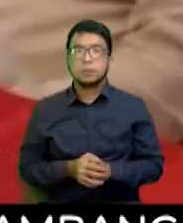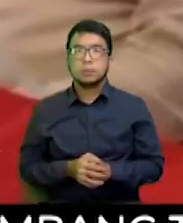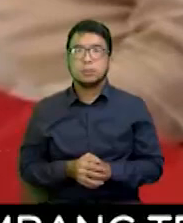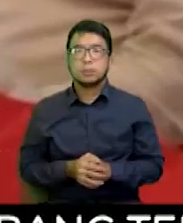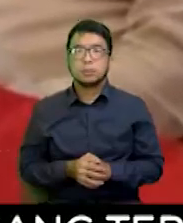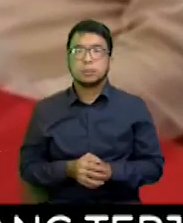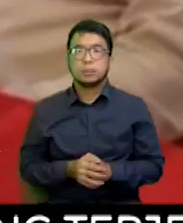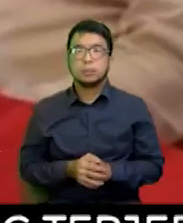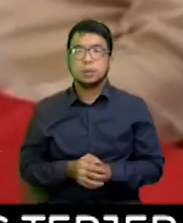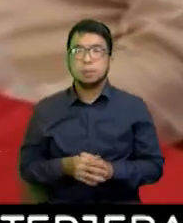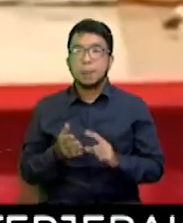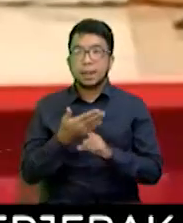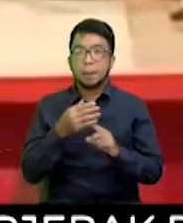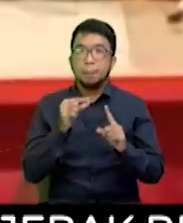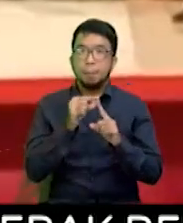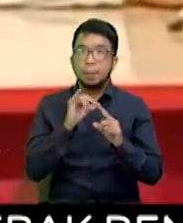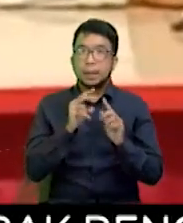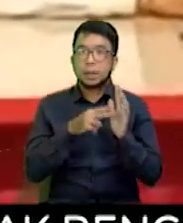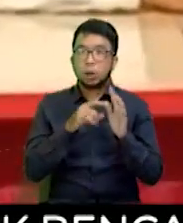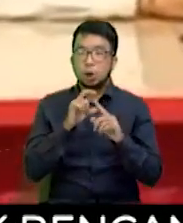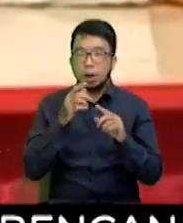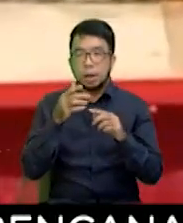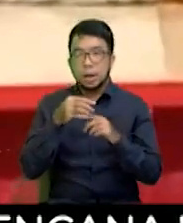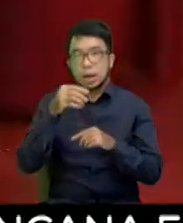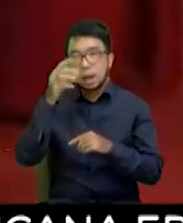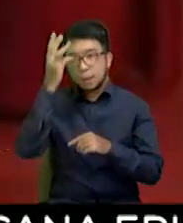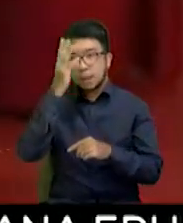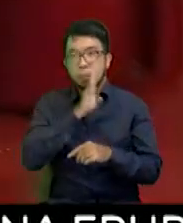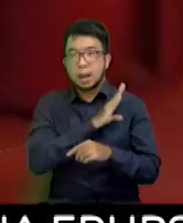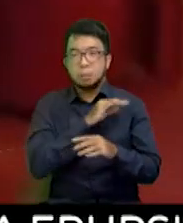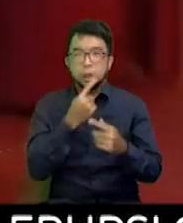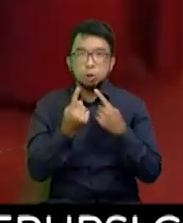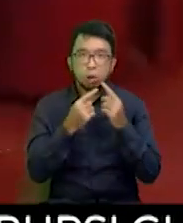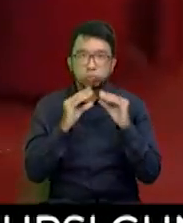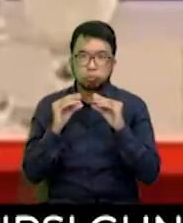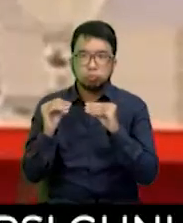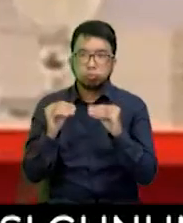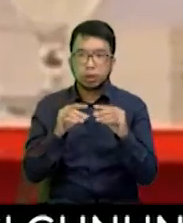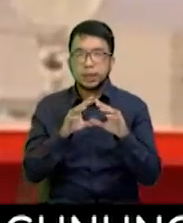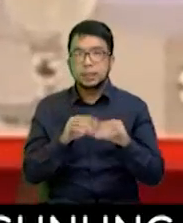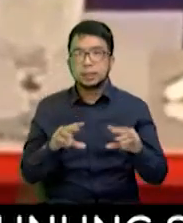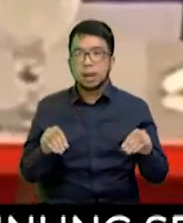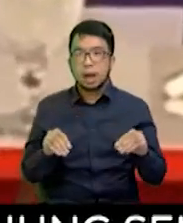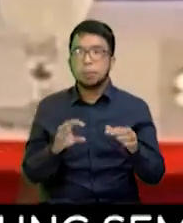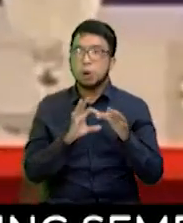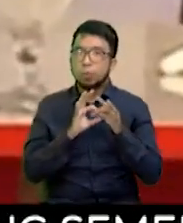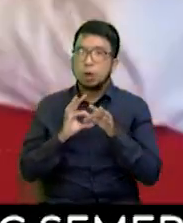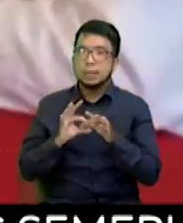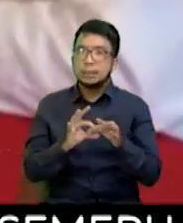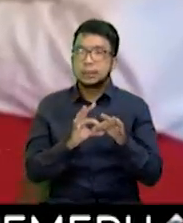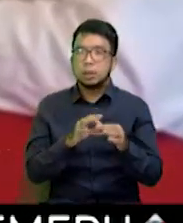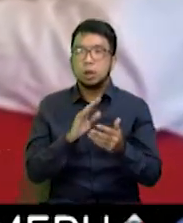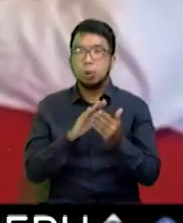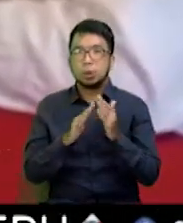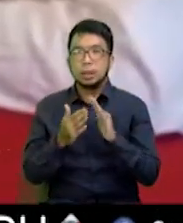Partai Perindo se-Kalimantan Barat menggelar musyawarah kerja wilayah tahun 2021 dengan tema koordinasi, organisasi, keanggotaan,